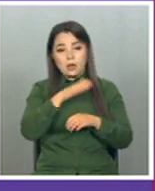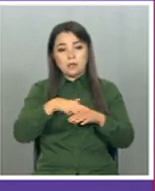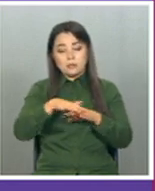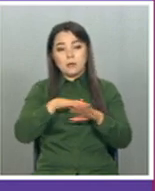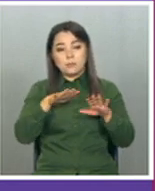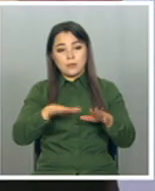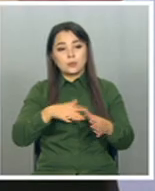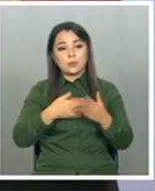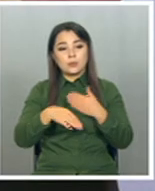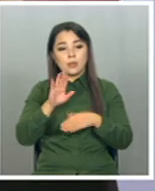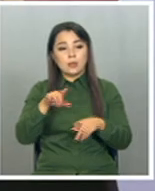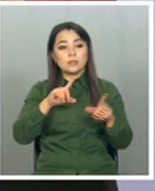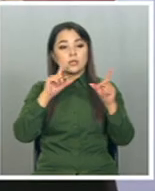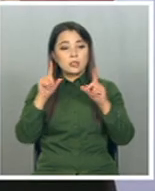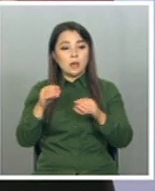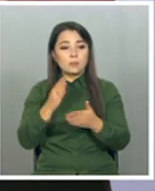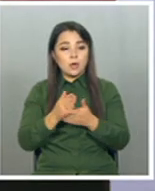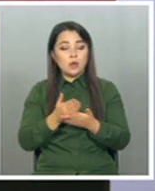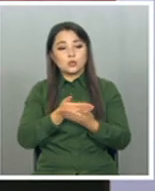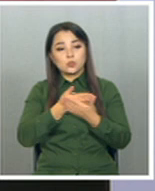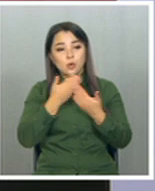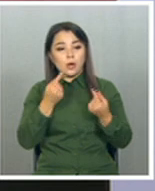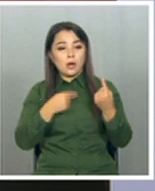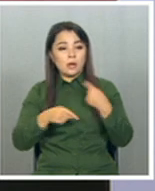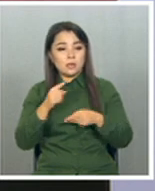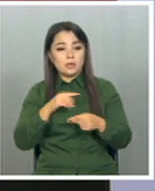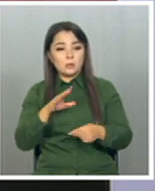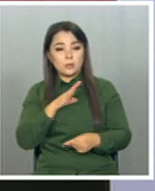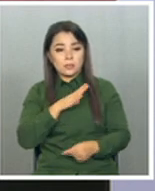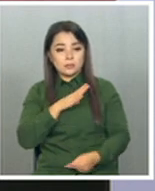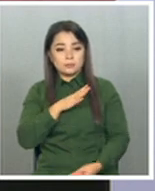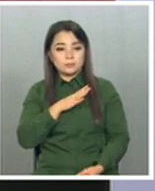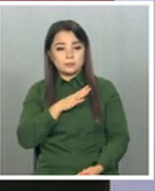кеткен жерлерін жоғын қайтарып алды.